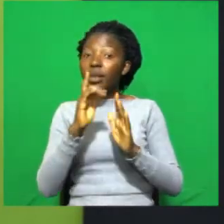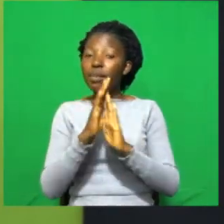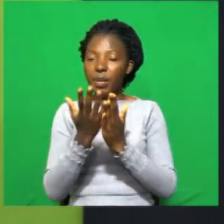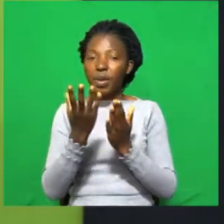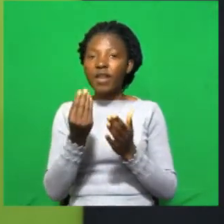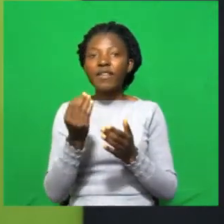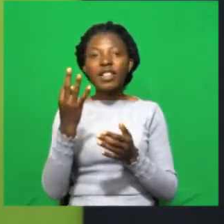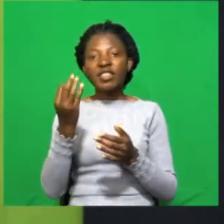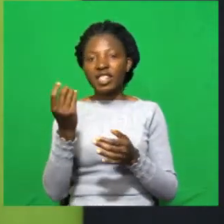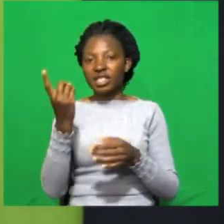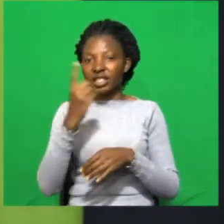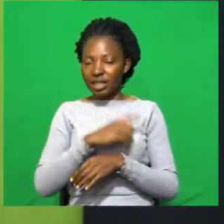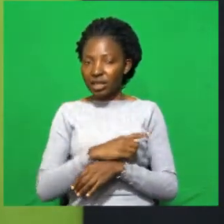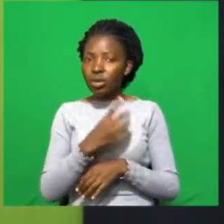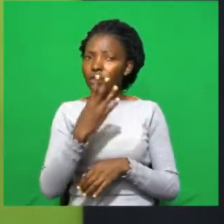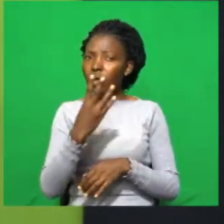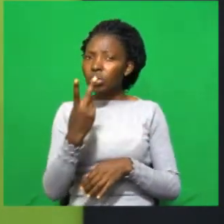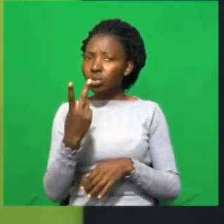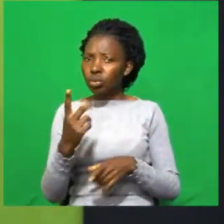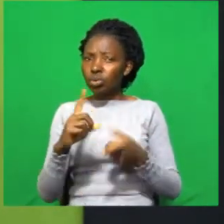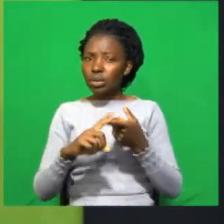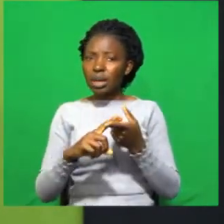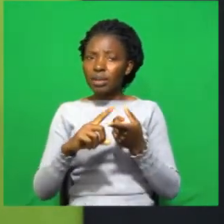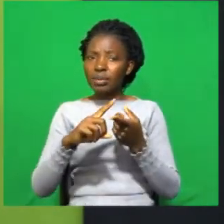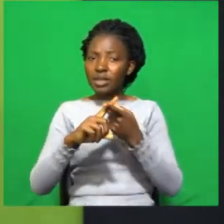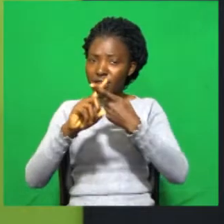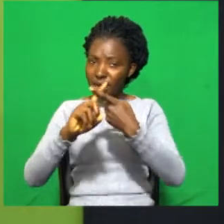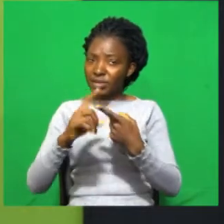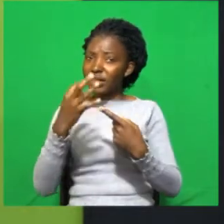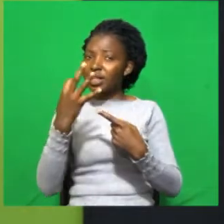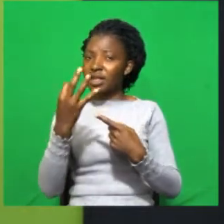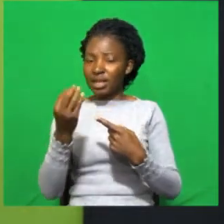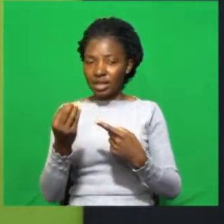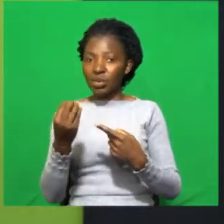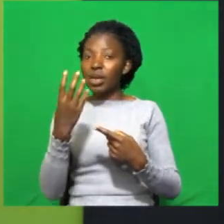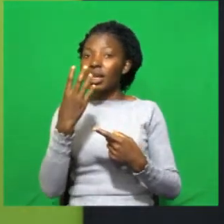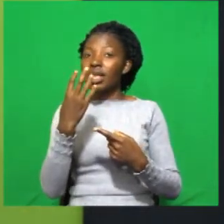nguva yekuzvidzidza pano woti 42 times 30 uchaona kuti inokupa